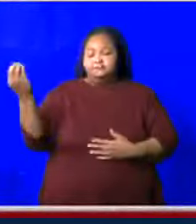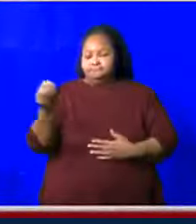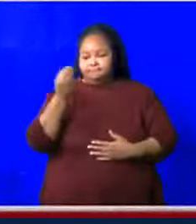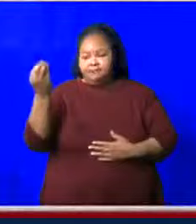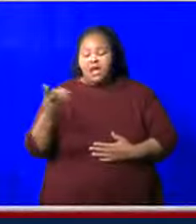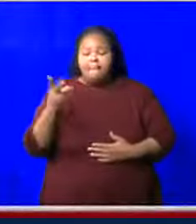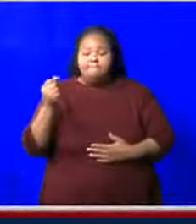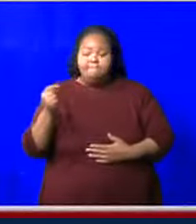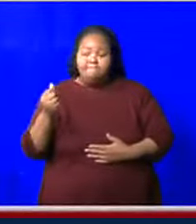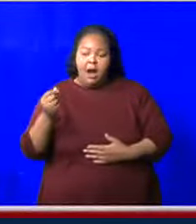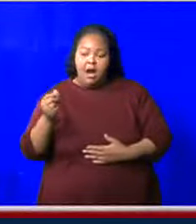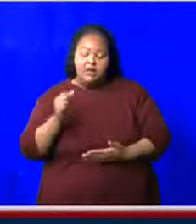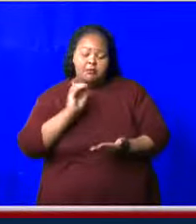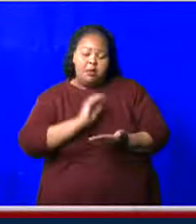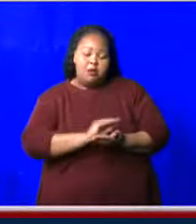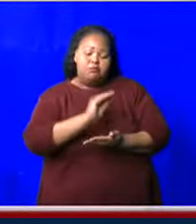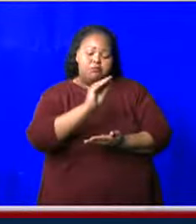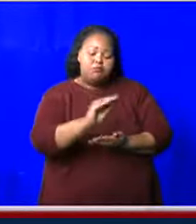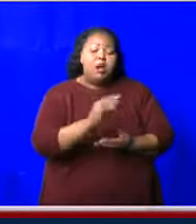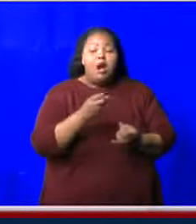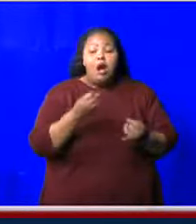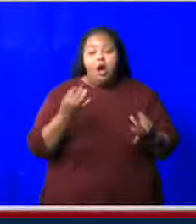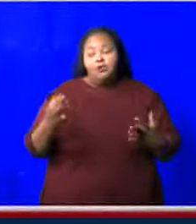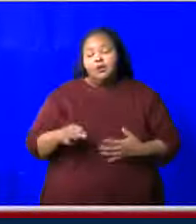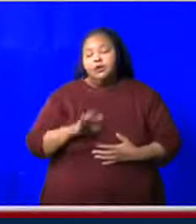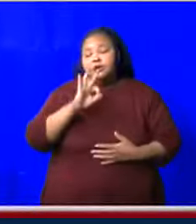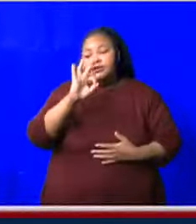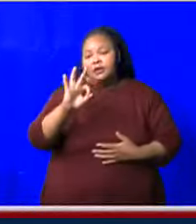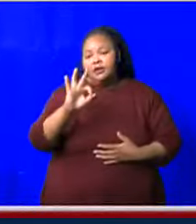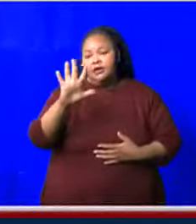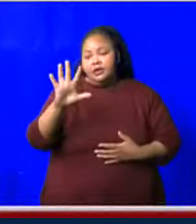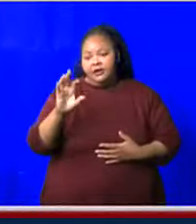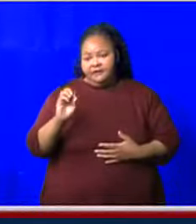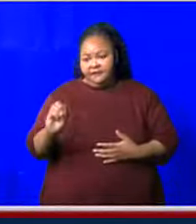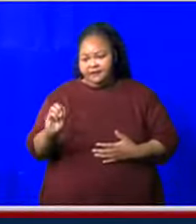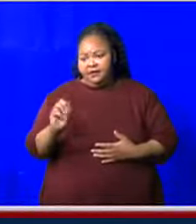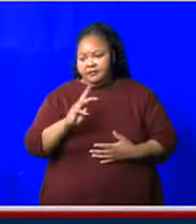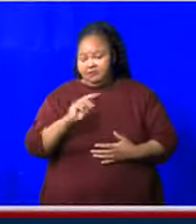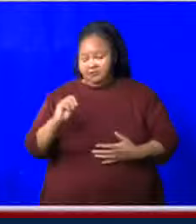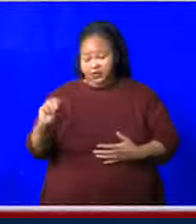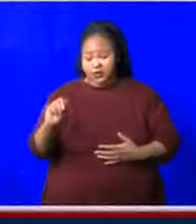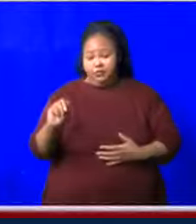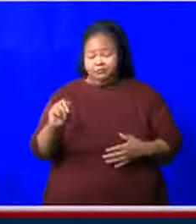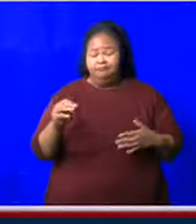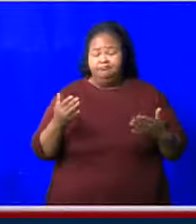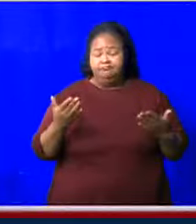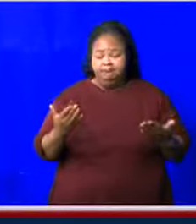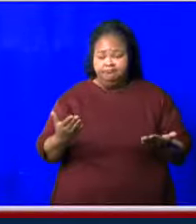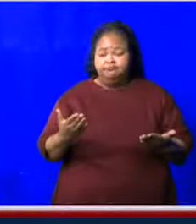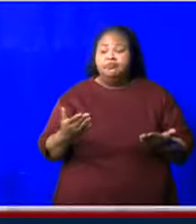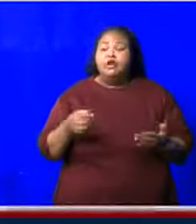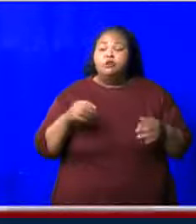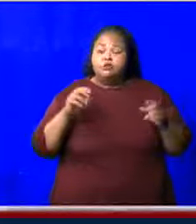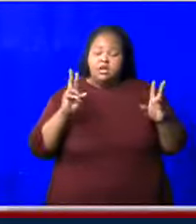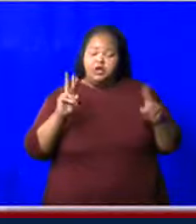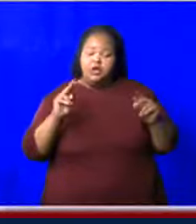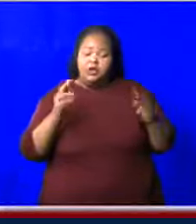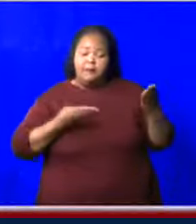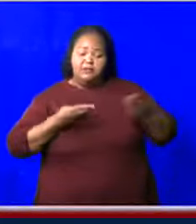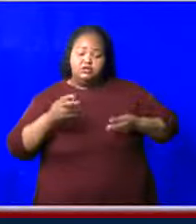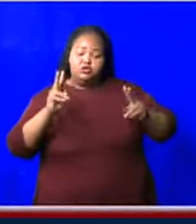gitsi-gitsi leti ngamakhulu lamathathu emashumi lasihlanu temalangeni 350 million emalangeni kwakha kabusha le